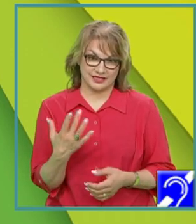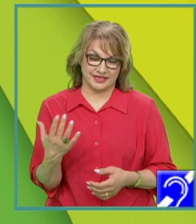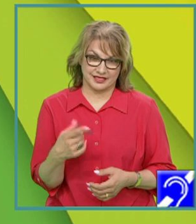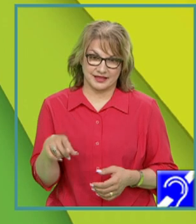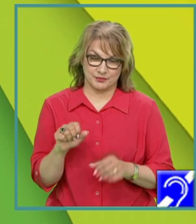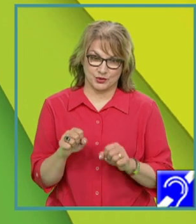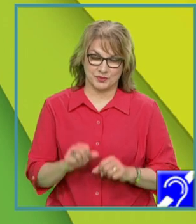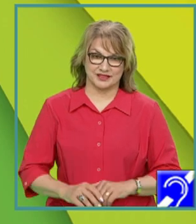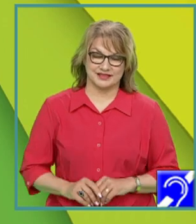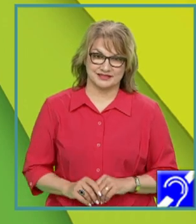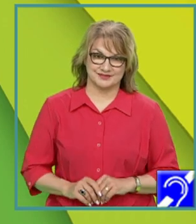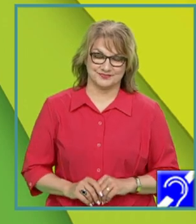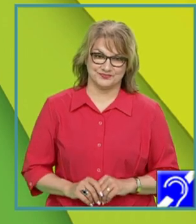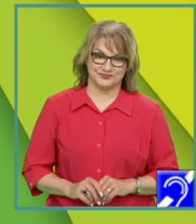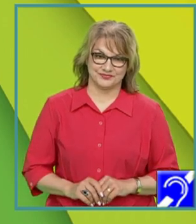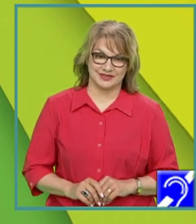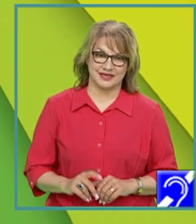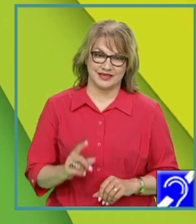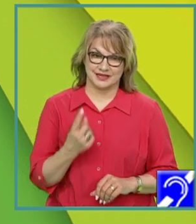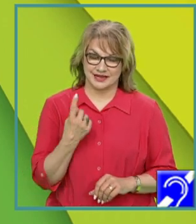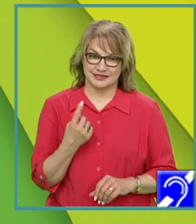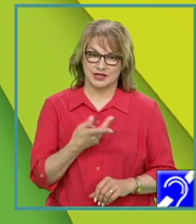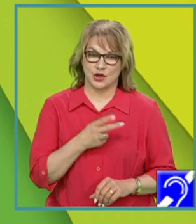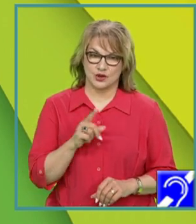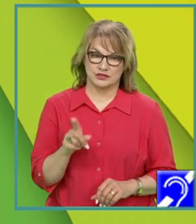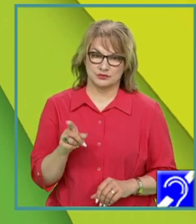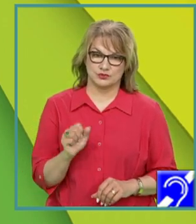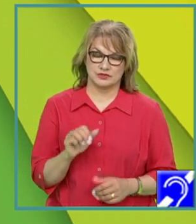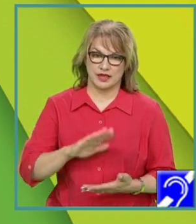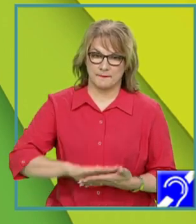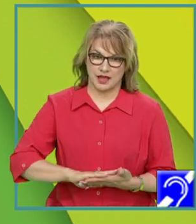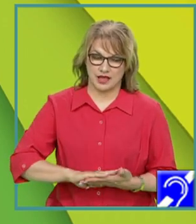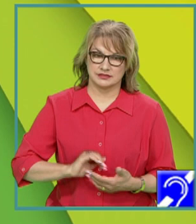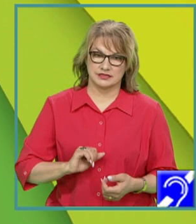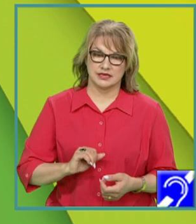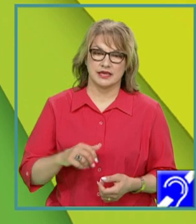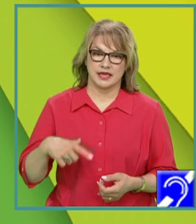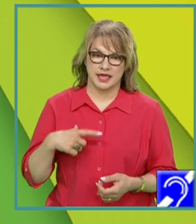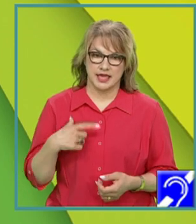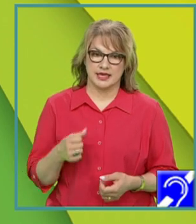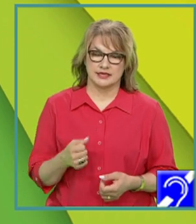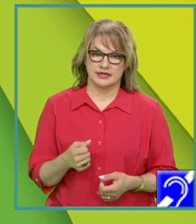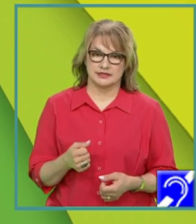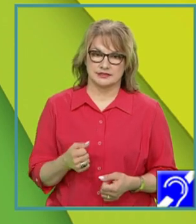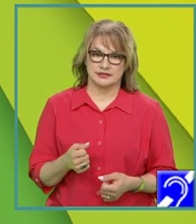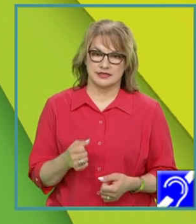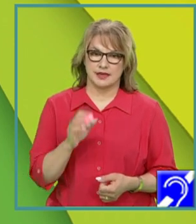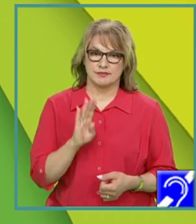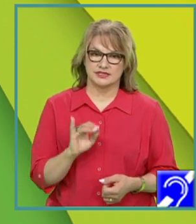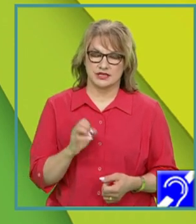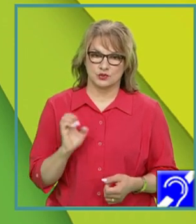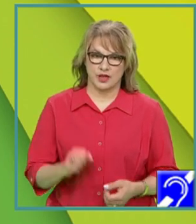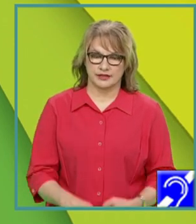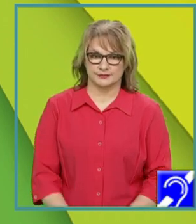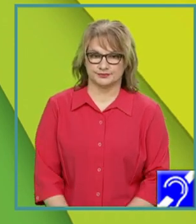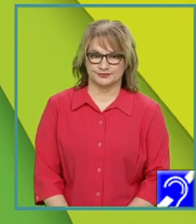proprietăți dar înălțimea corespunzătoare bazei este bisectoare